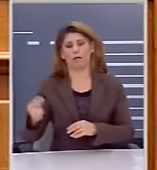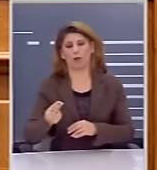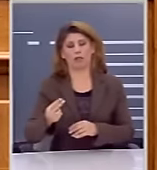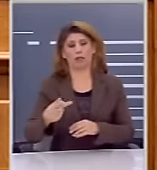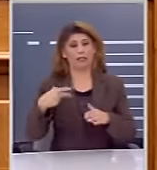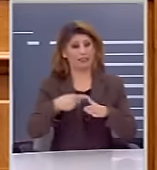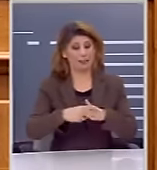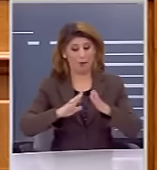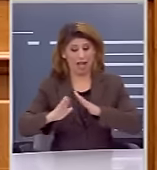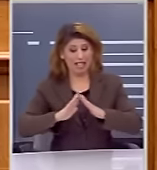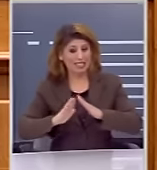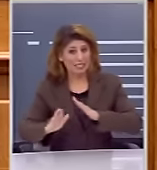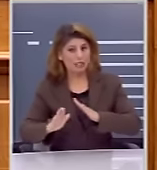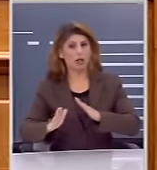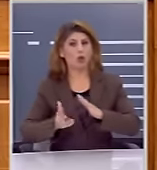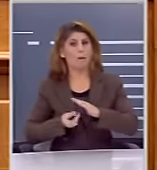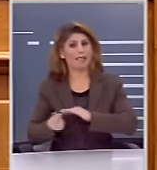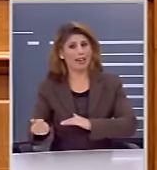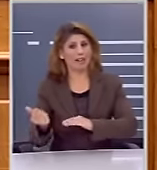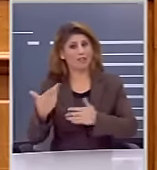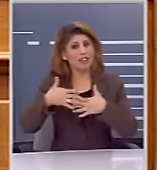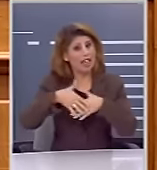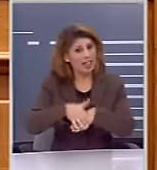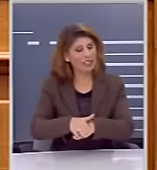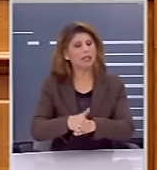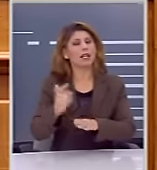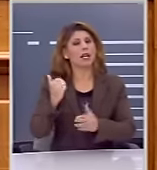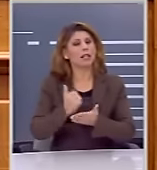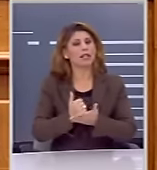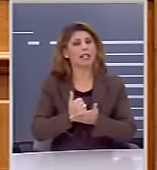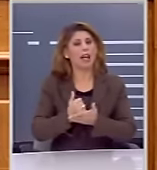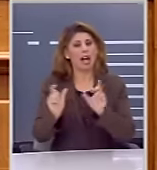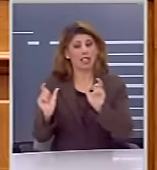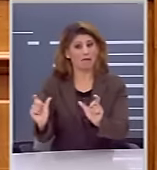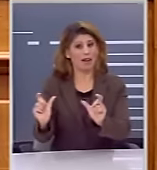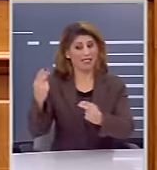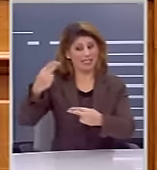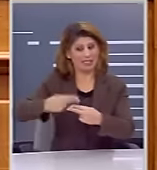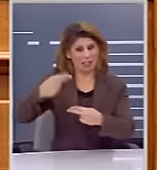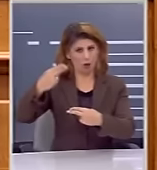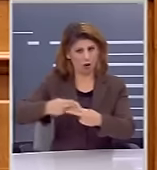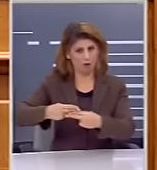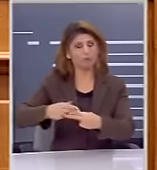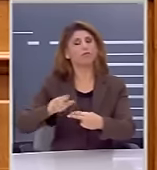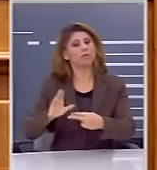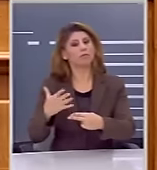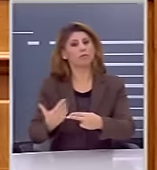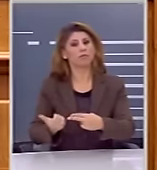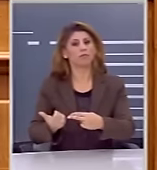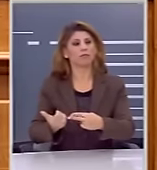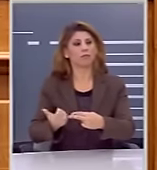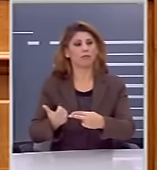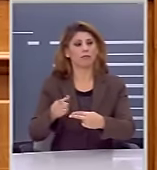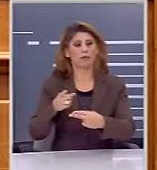Ταμεία Ασύλου και Μετανάστευσης και Ένταξης και το Ταμείο Ιστορικής Ασφάλισης Συνόρων, παρά το γεγονός ότι υπήρχε δυνατότητα να αιτηθεί